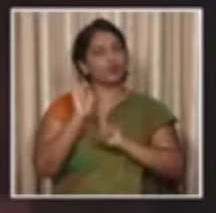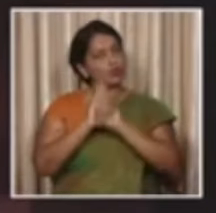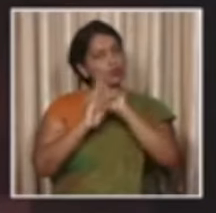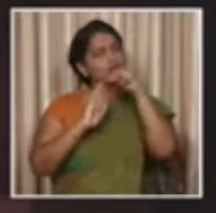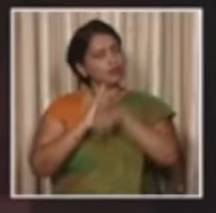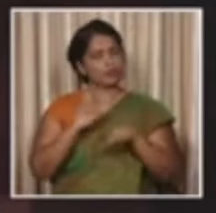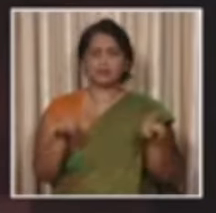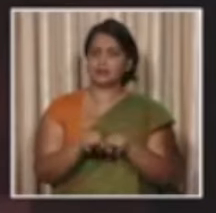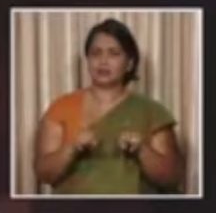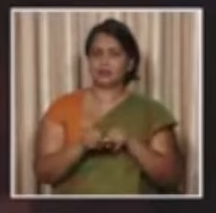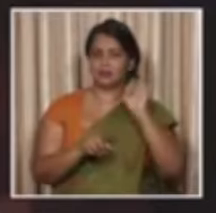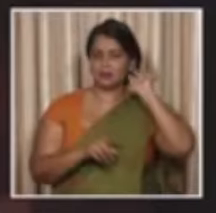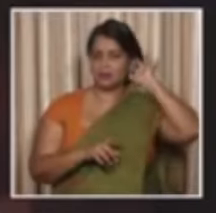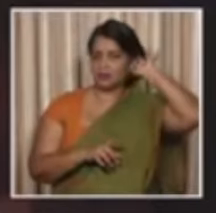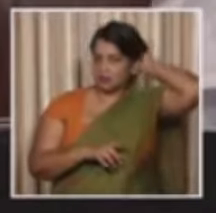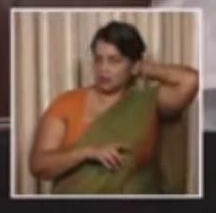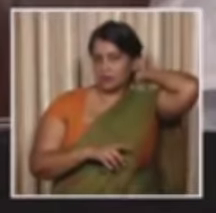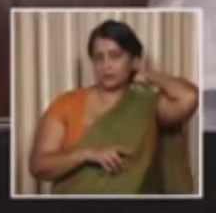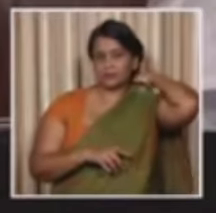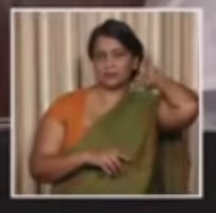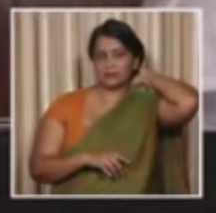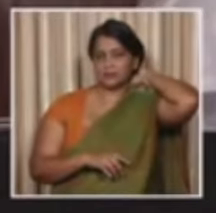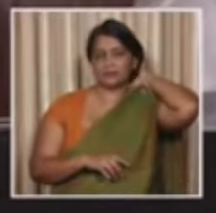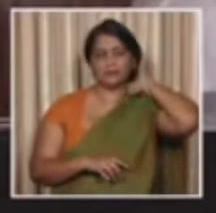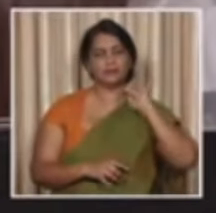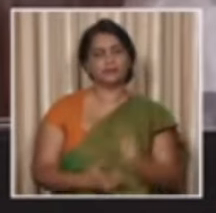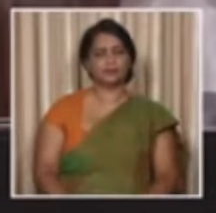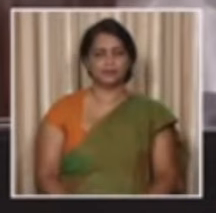එකයි දකුණටත් එකයි හොඳයි බොහොම ඉස්සතේ ගරු අර්ස සිල්ලම තුමා